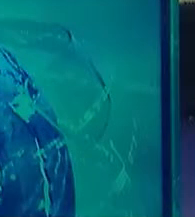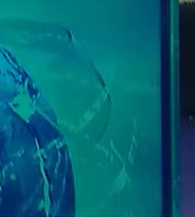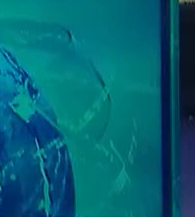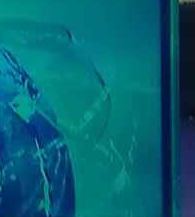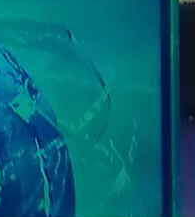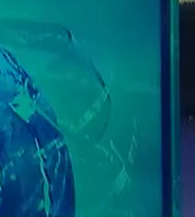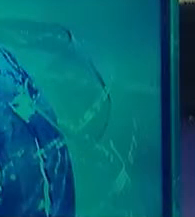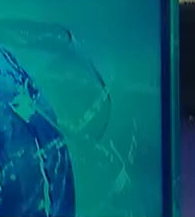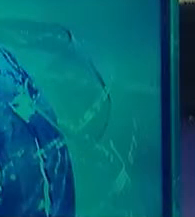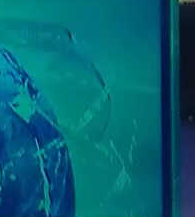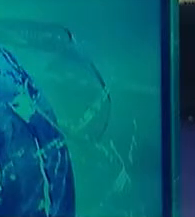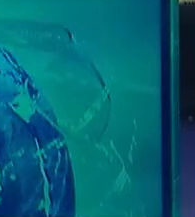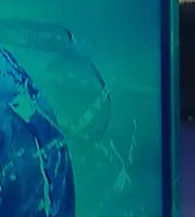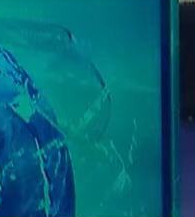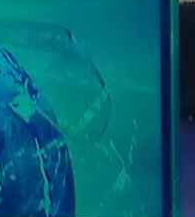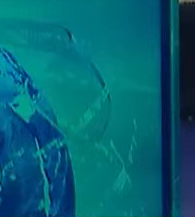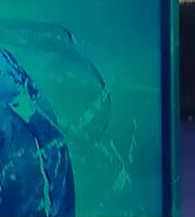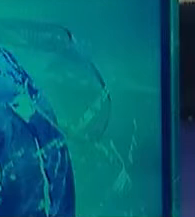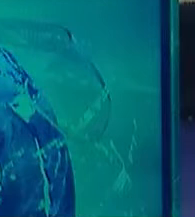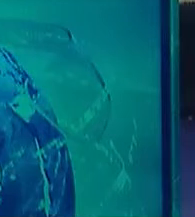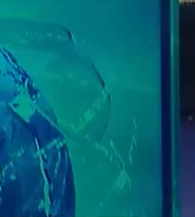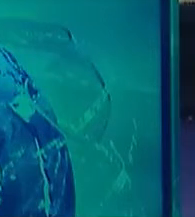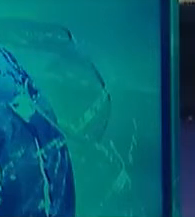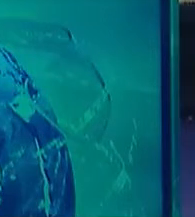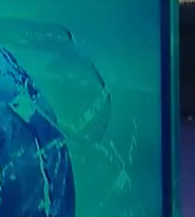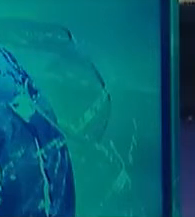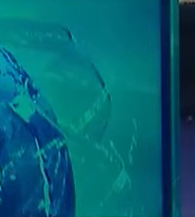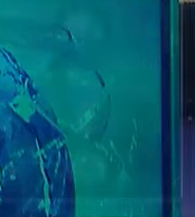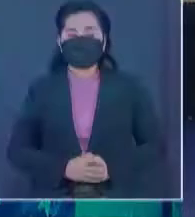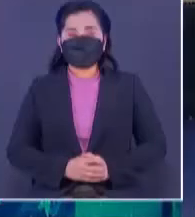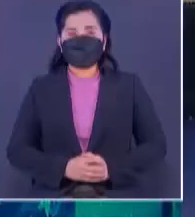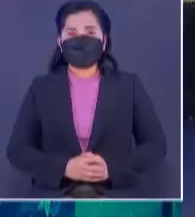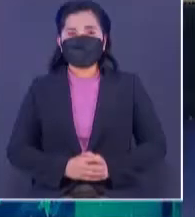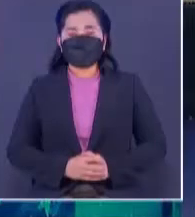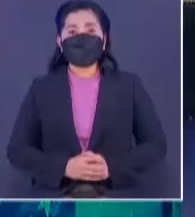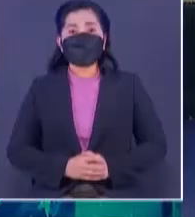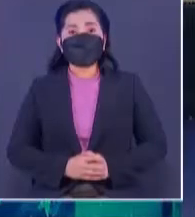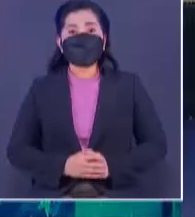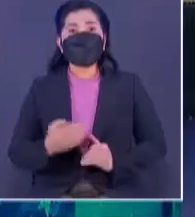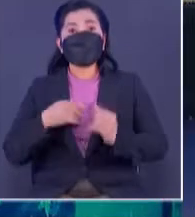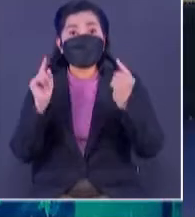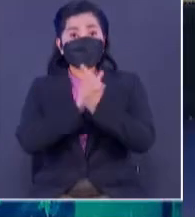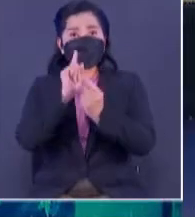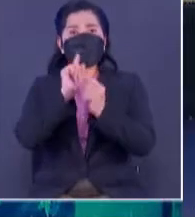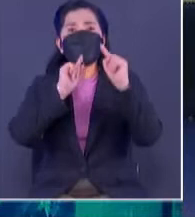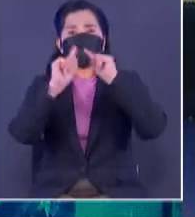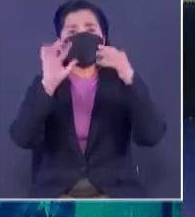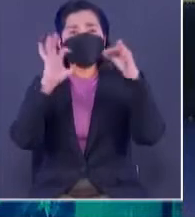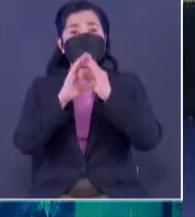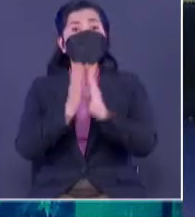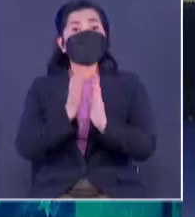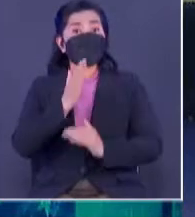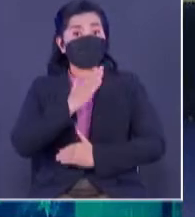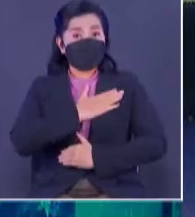าได้รับความสนใจมากคนเข้าไปดูเนี่ยโอ้โหหลายแสนคนครับปรากฏว่าสิ่งที่ตามมาคือเสียงวิพากษ์วิจารณ ์ ก็มีทั้งด้าน